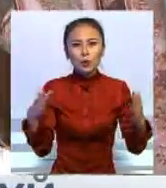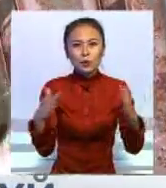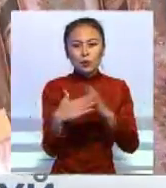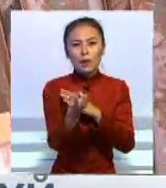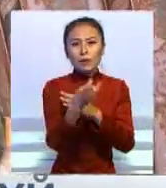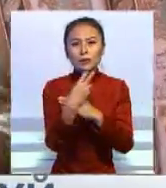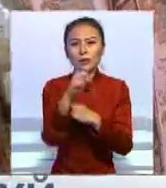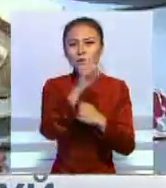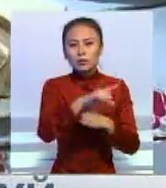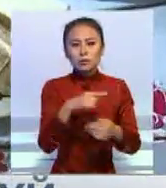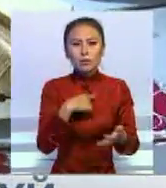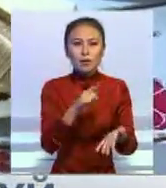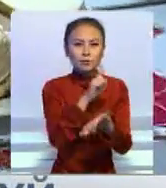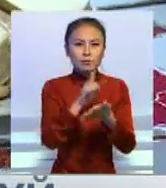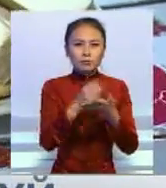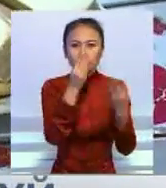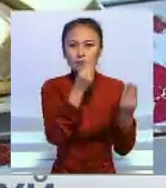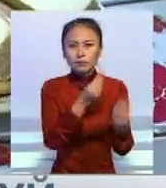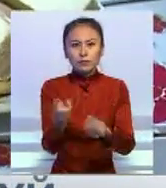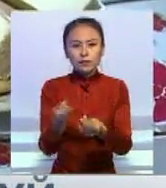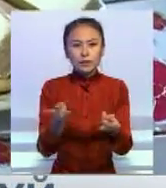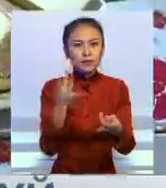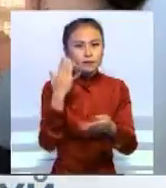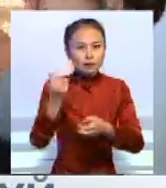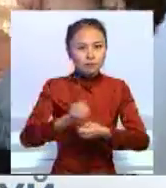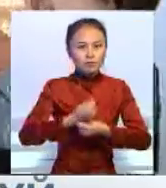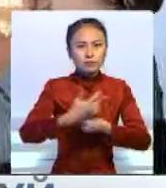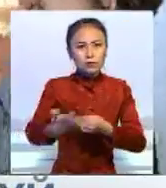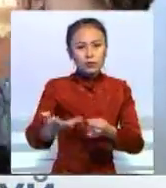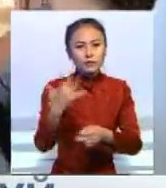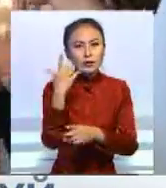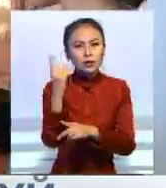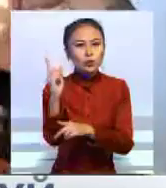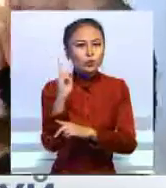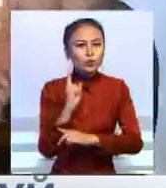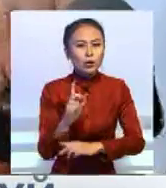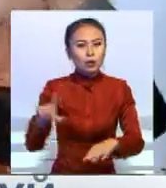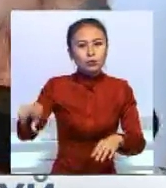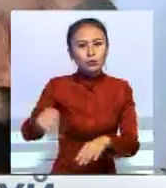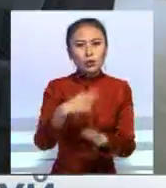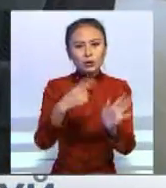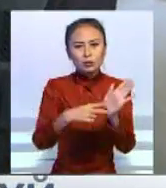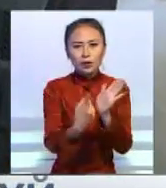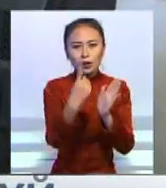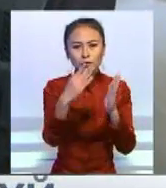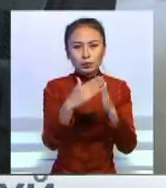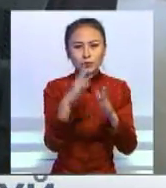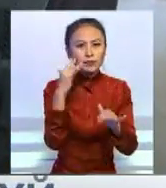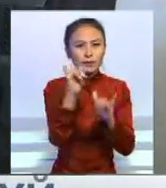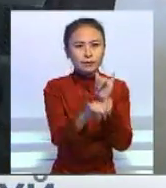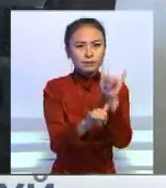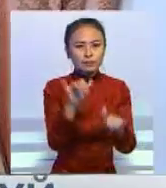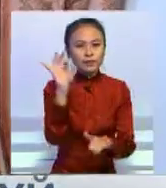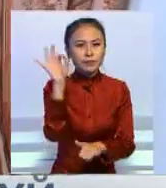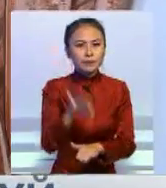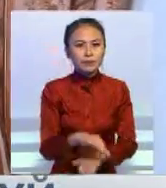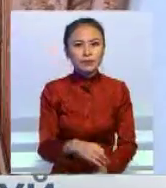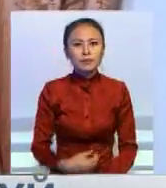көңілін көтеру міндетім дейді. Сонан соң жайнатып дастарханын жаяды. Жол бойында тұрған жалғыз үйге жолаушылар жиі бас